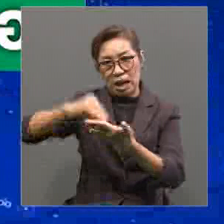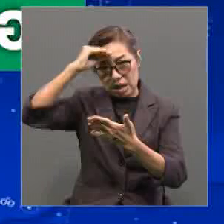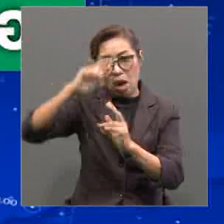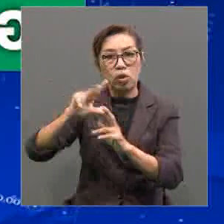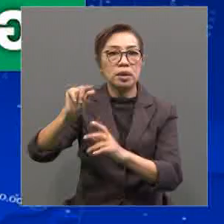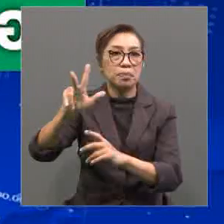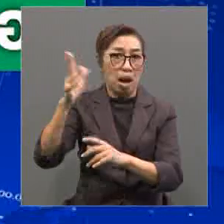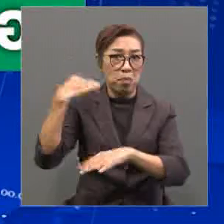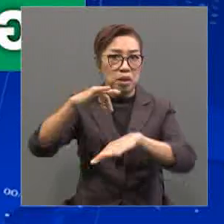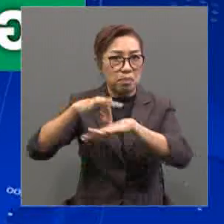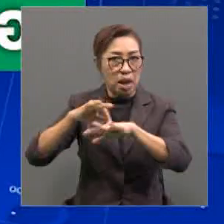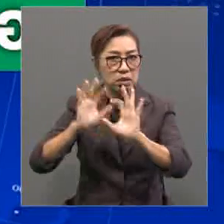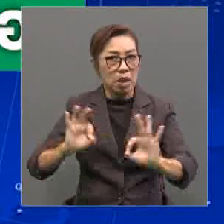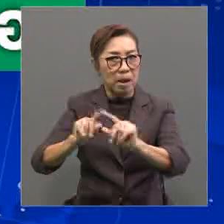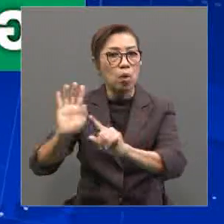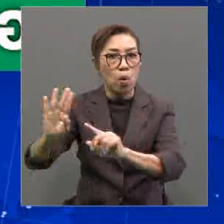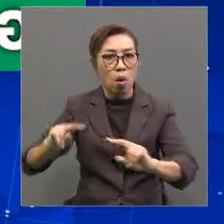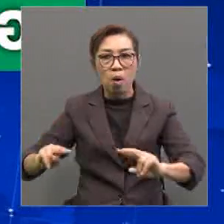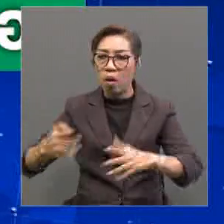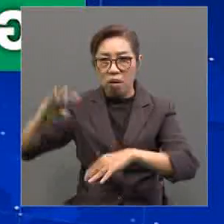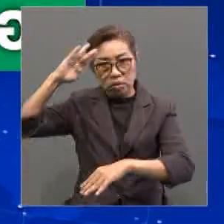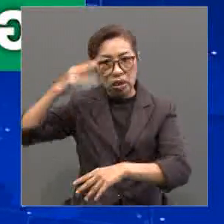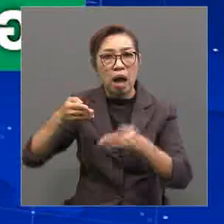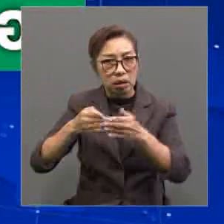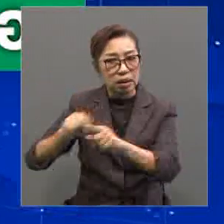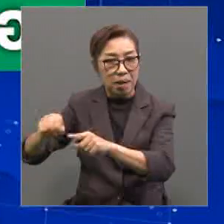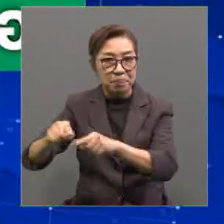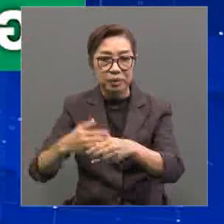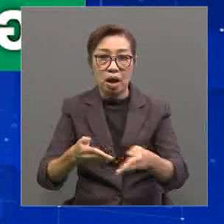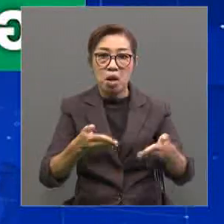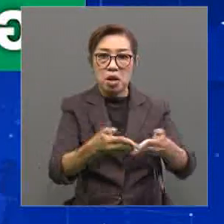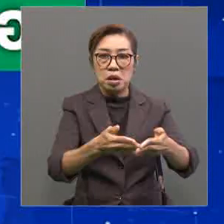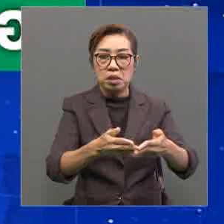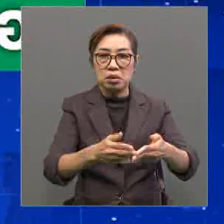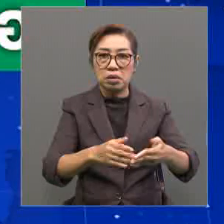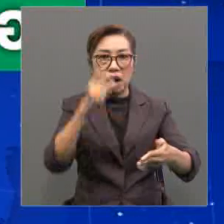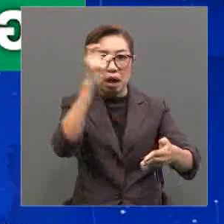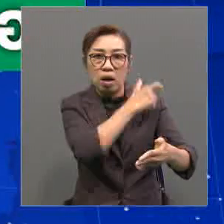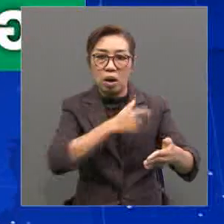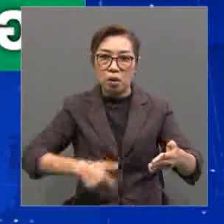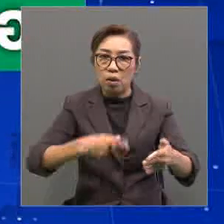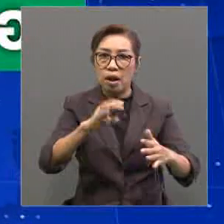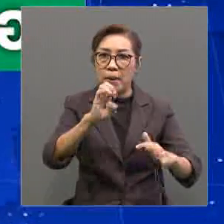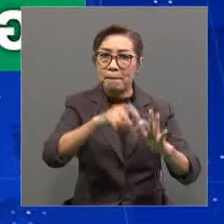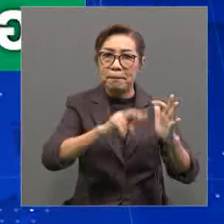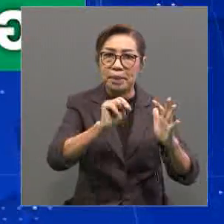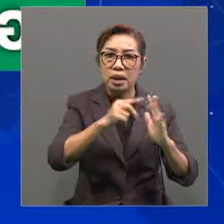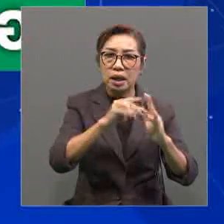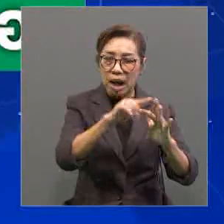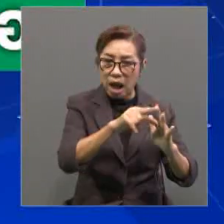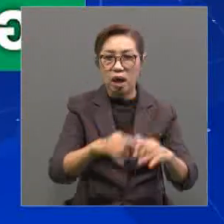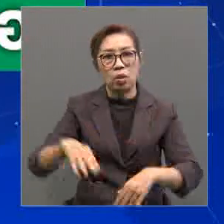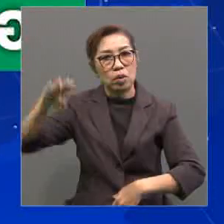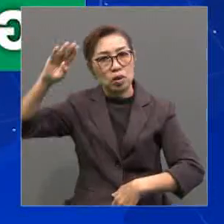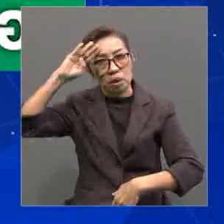สำคัญต่างๆภายในกองทัพเรือค่ะอาทิตย์ผู้บังคับการเรือหลวงปิ่นเกล้านายทหารฝ่ายเสนาธิการประจำผู้